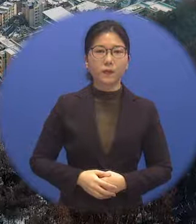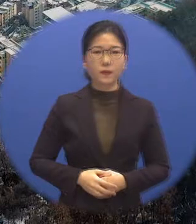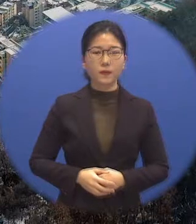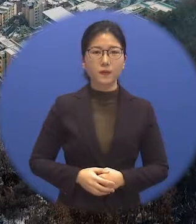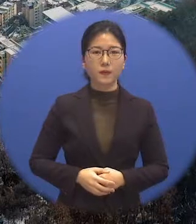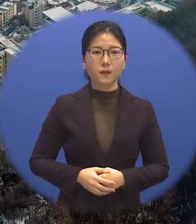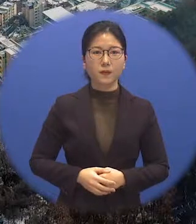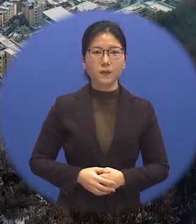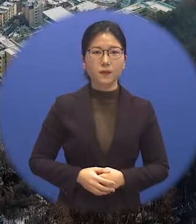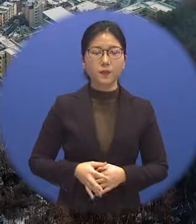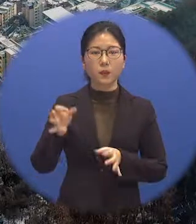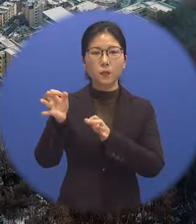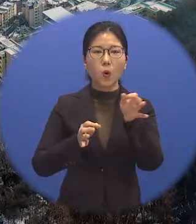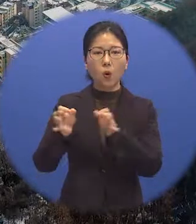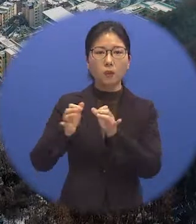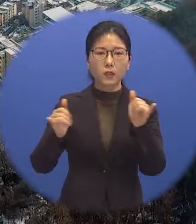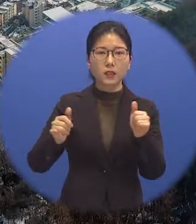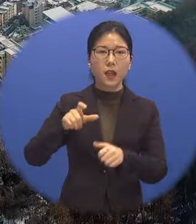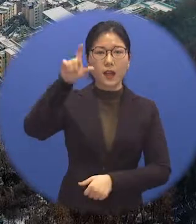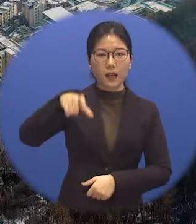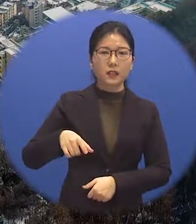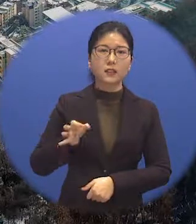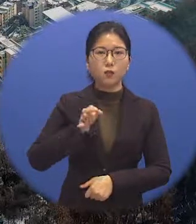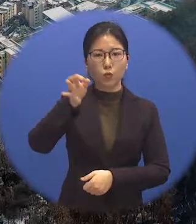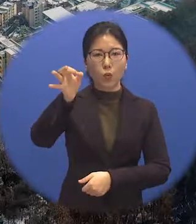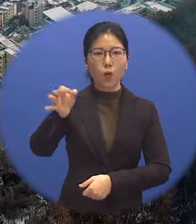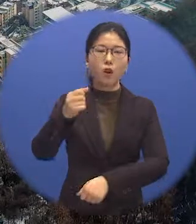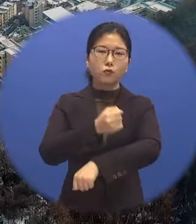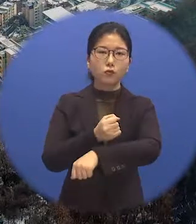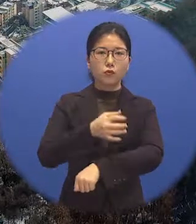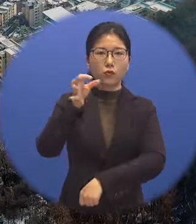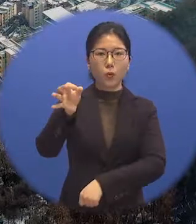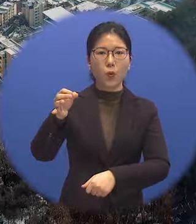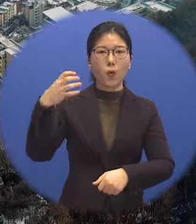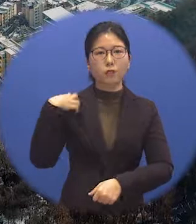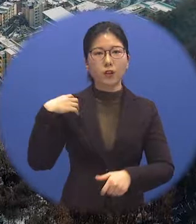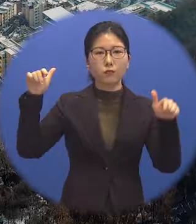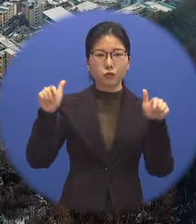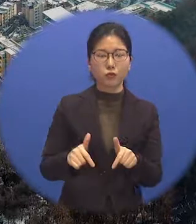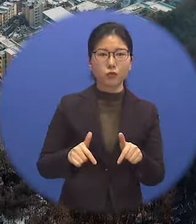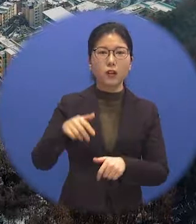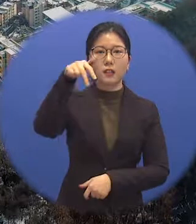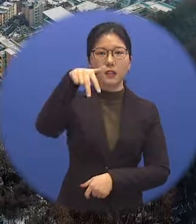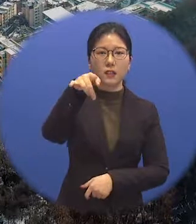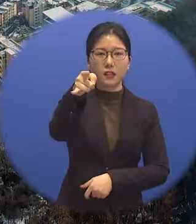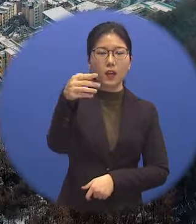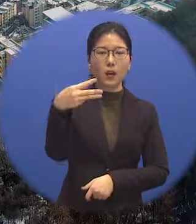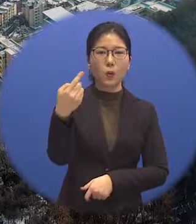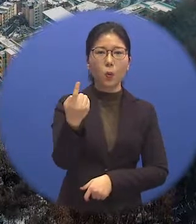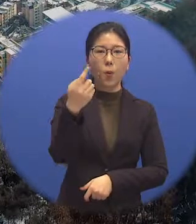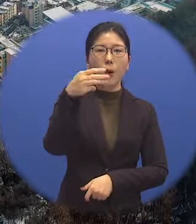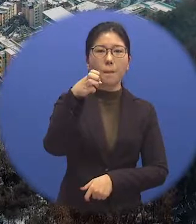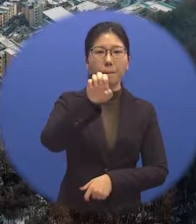됩니다. 은평구는 소상공인의 결제 수수료 부담을 줄여주는 간편 결제 서비스 제로페이